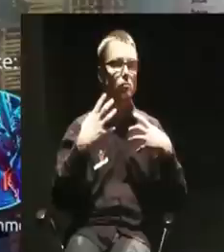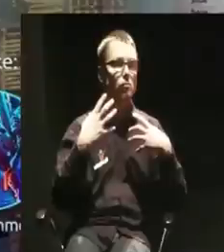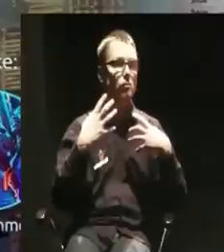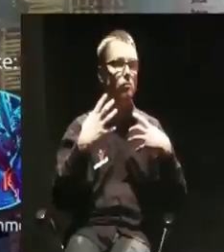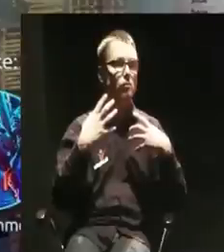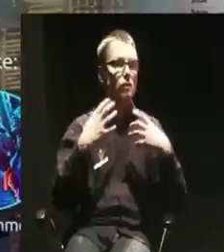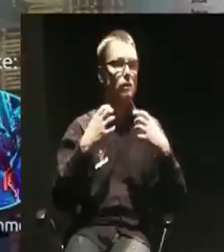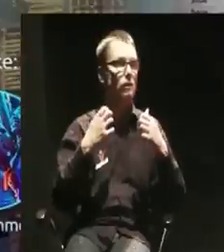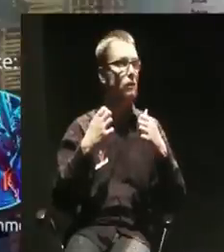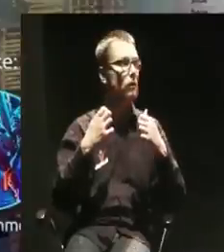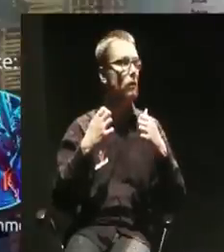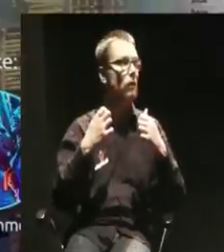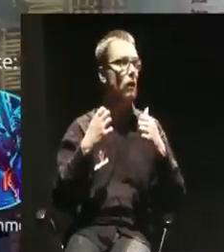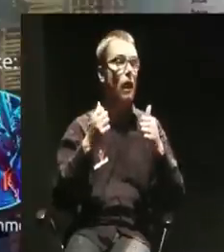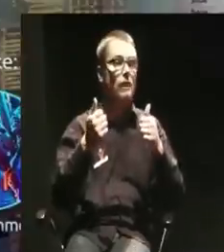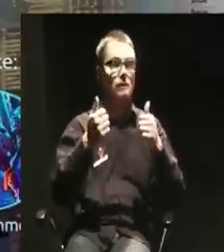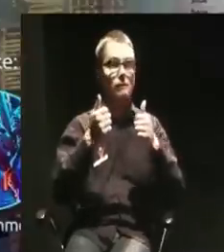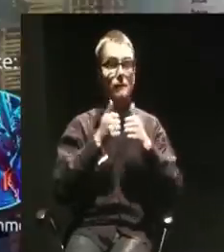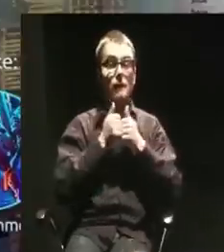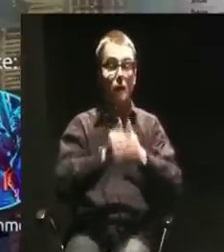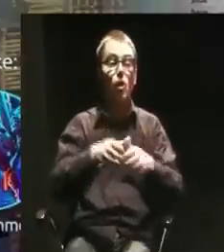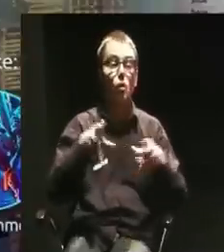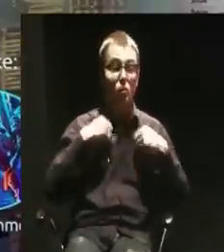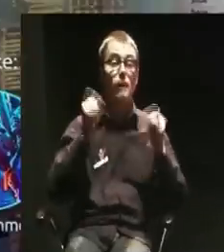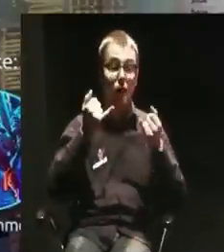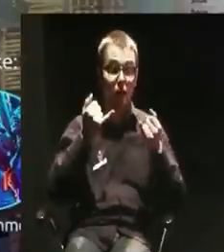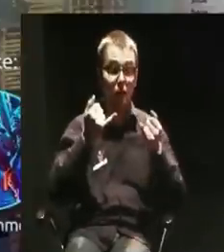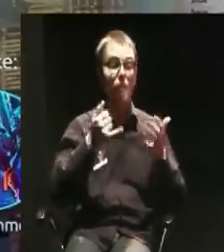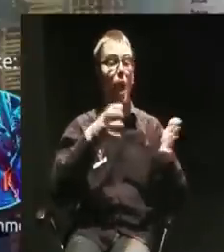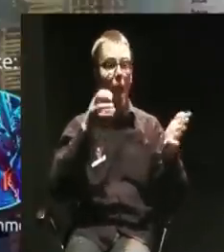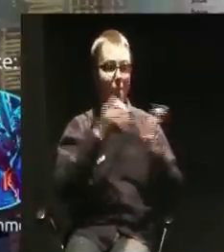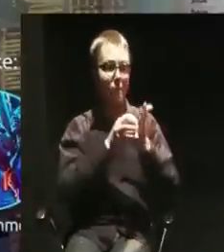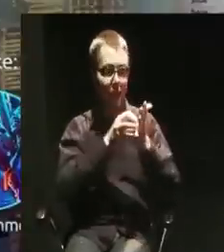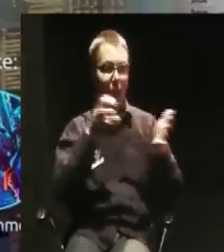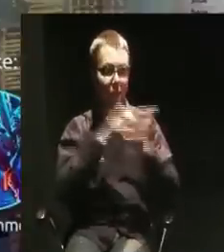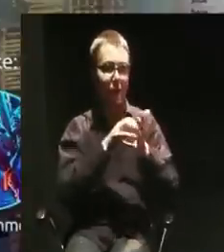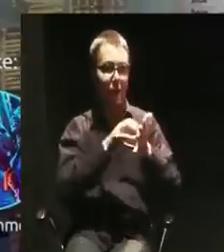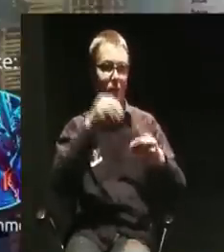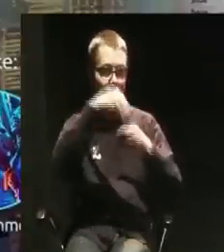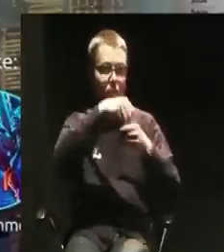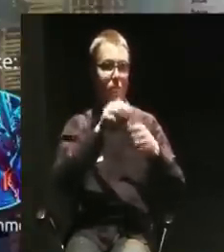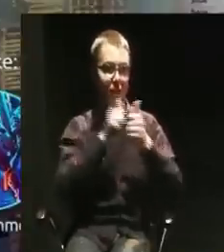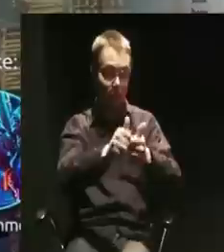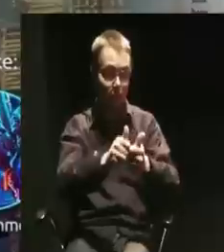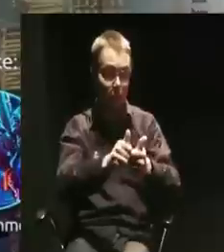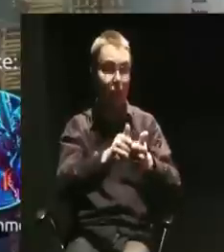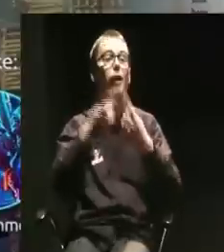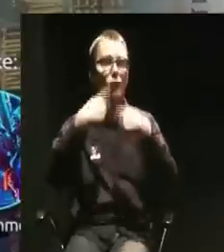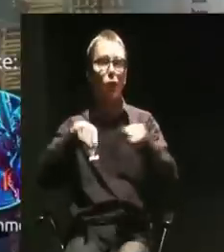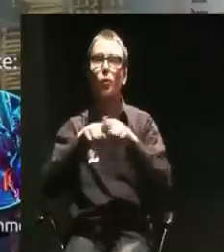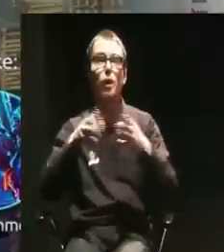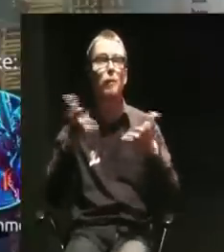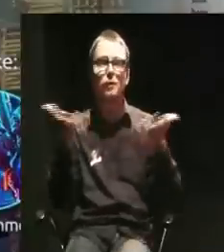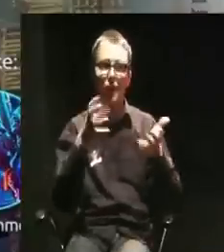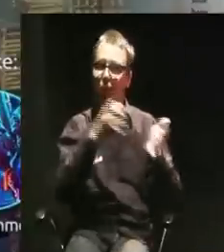Bardzo fajny pomysł. Chłopaki naprawdę chcą to odpalić w przyszłym, w kwietniu 2015